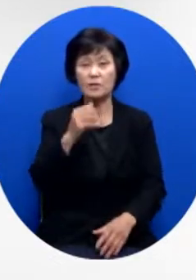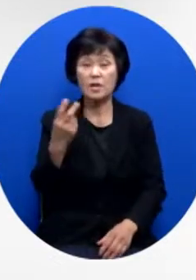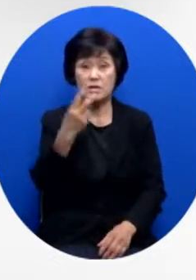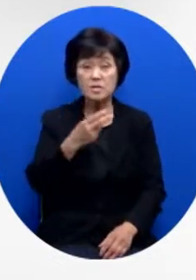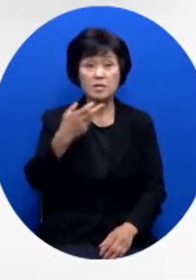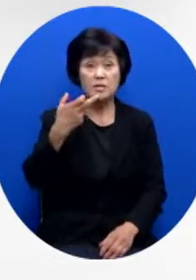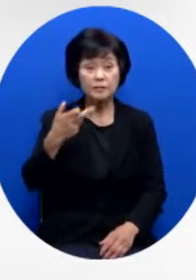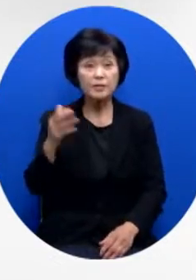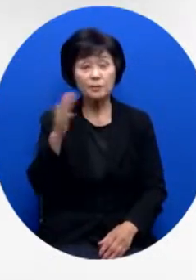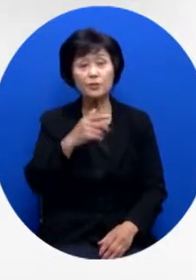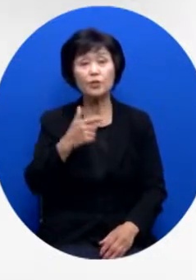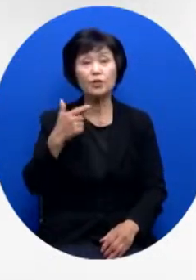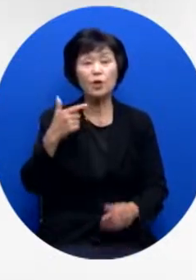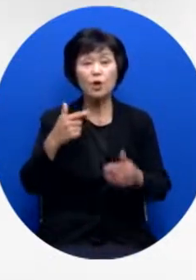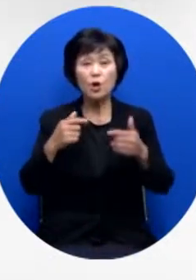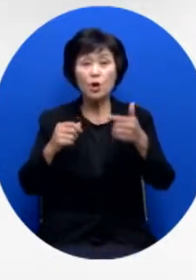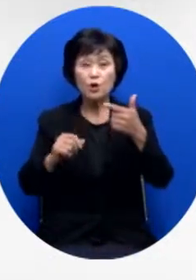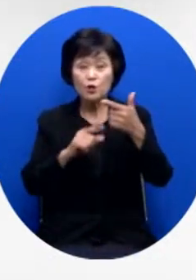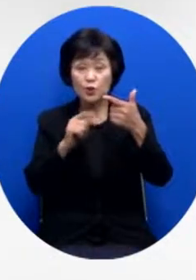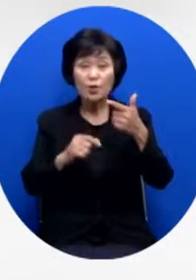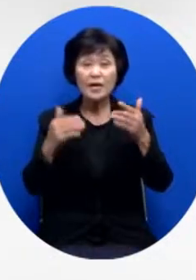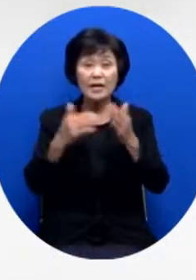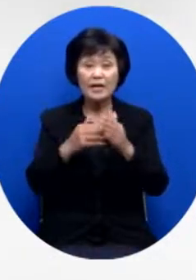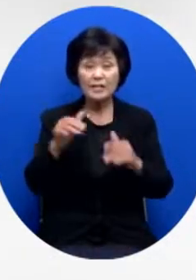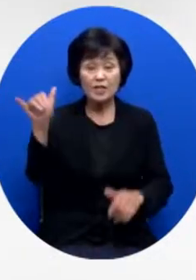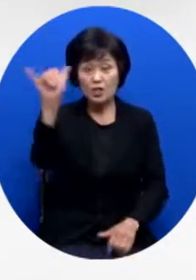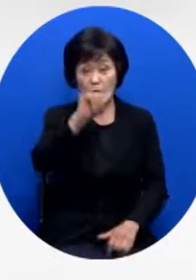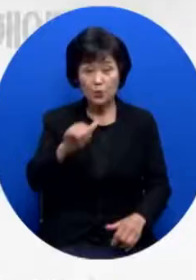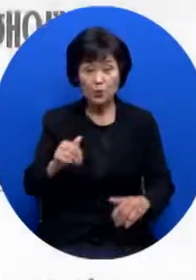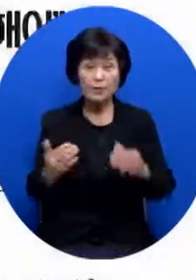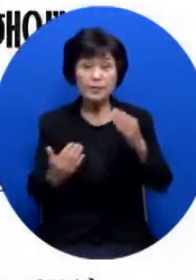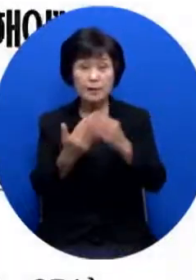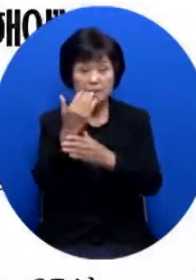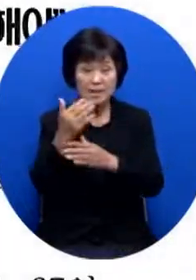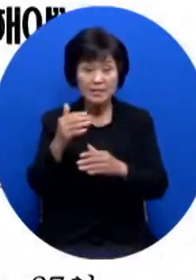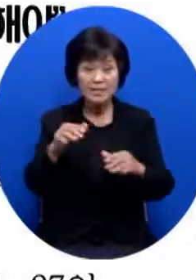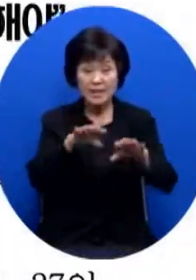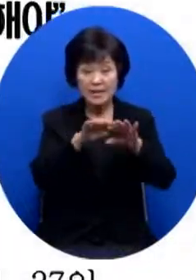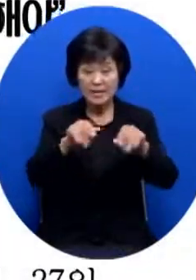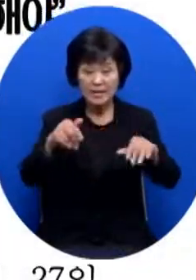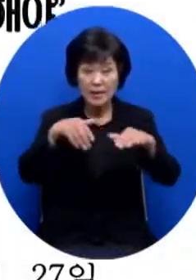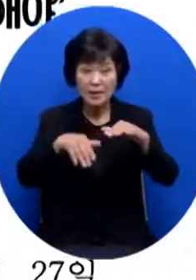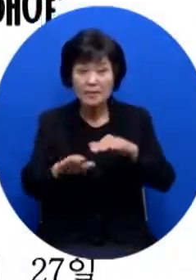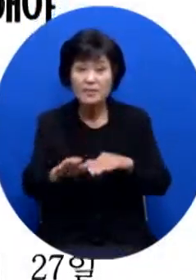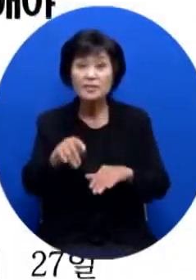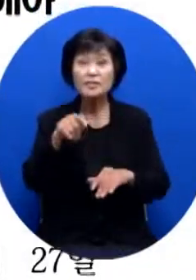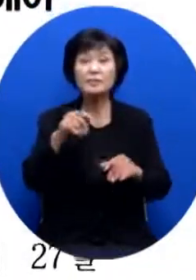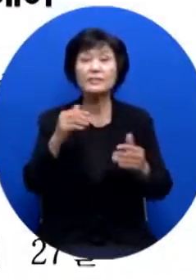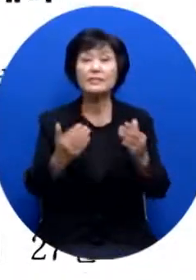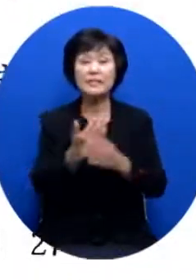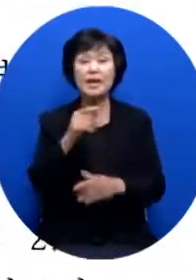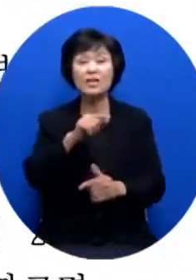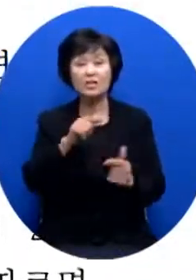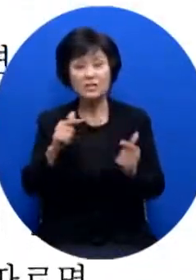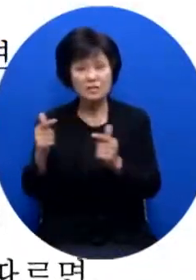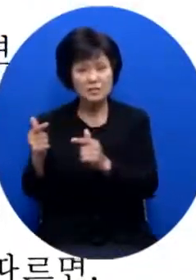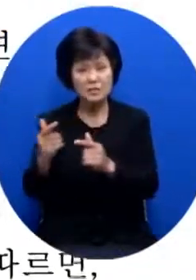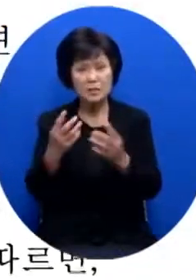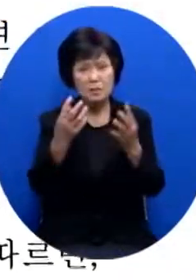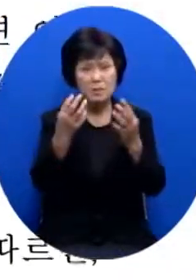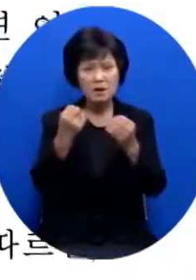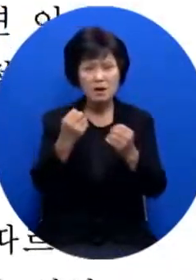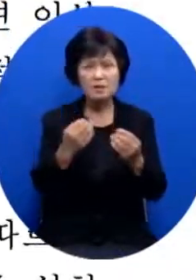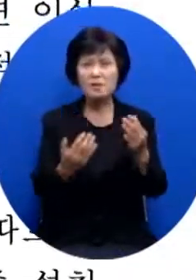2017년부터 올해 6월까지 5년 동안 전국에서 발생한 싱크홀은 약 1,300건으로 경기도에서 가장 많은 싱크홀이